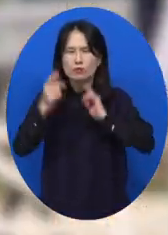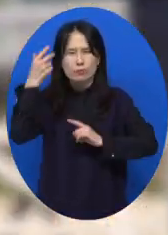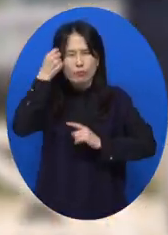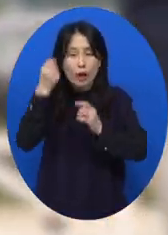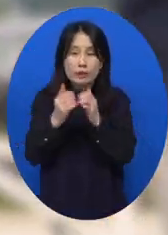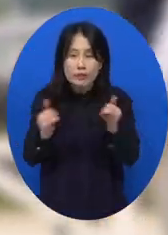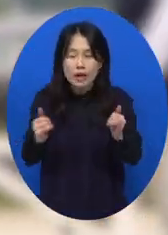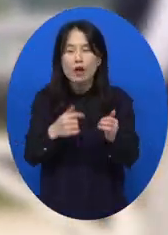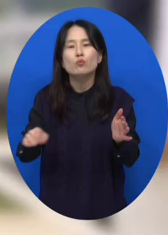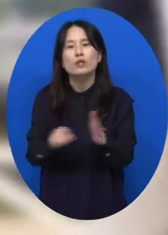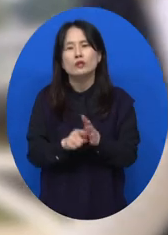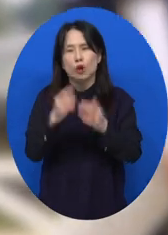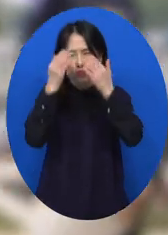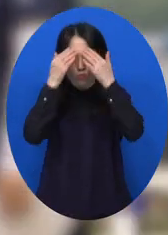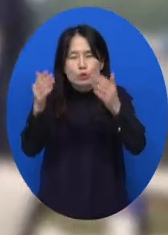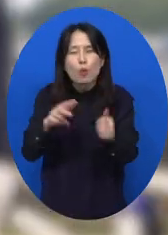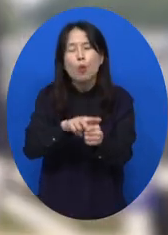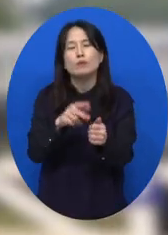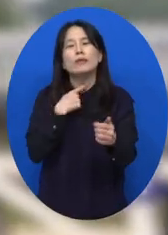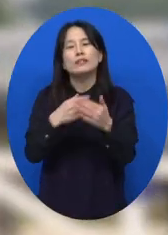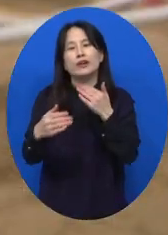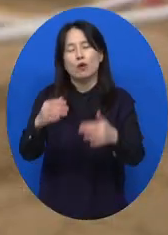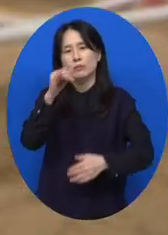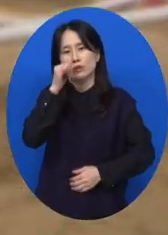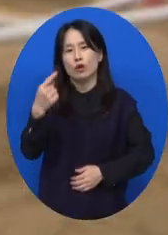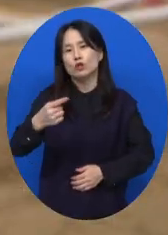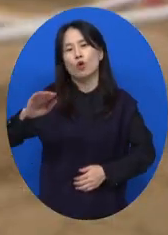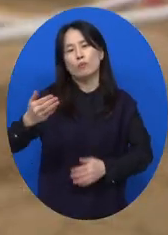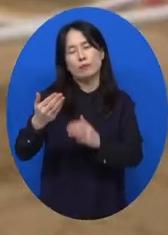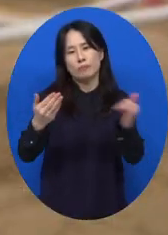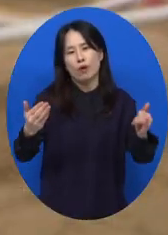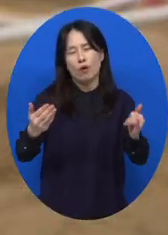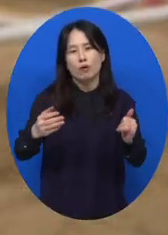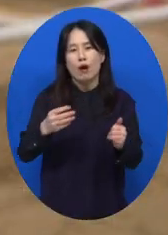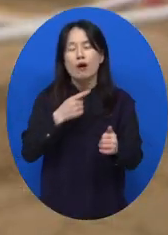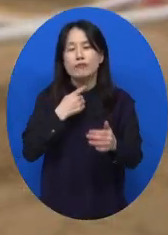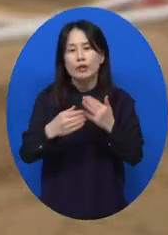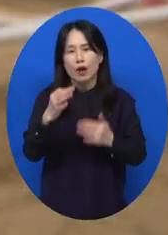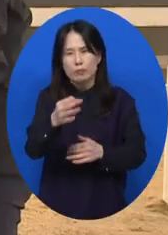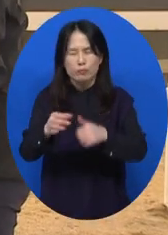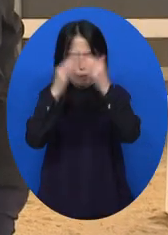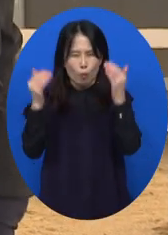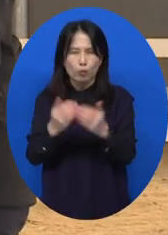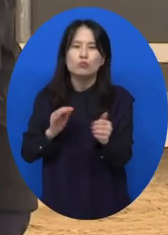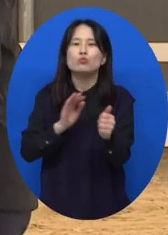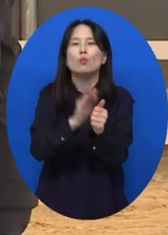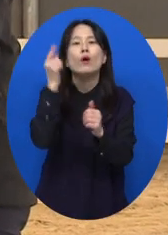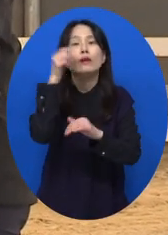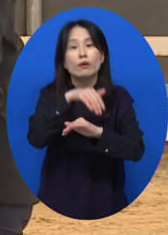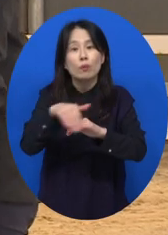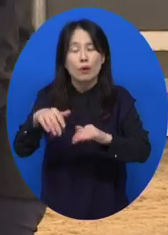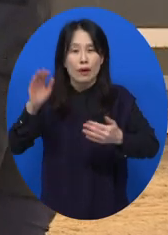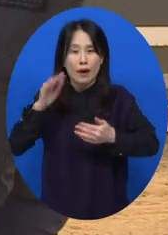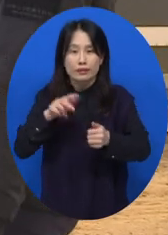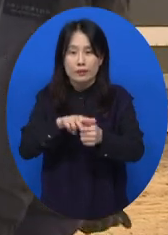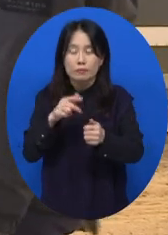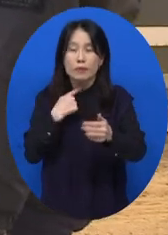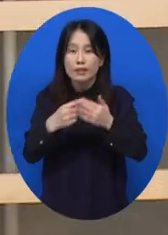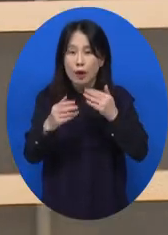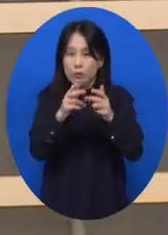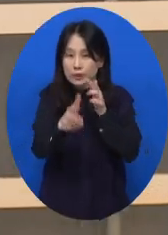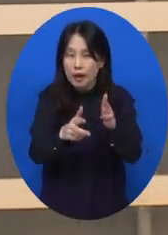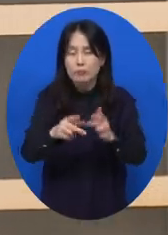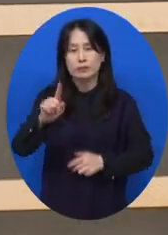무료 승마체험은 1900명을 대상으로 체험비의 전액을 지원합니다 학생 승마체험 사업은